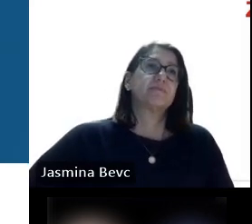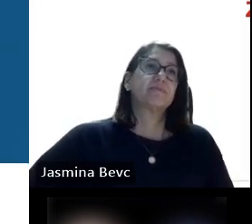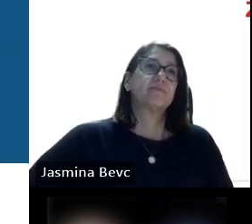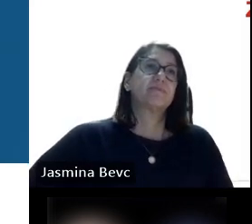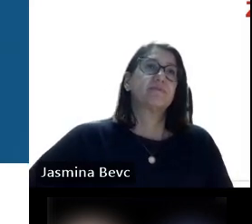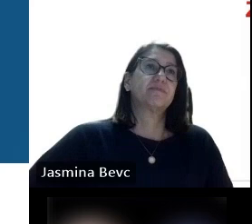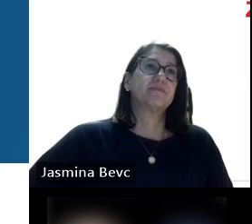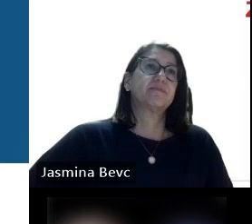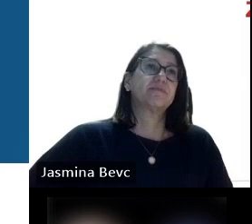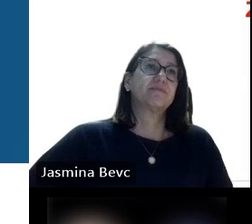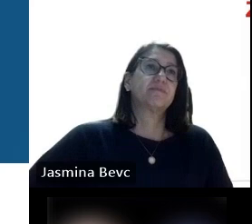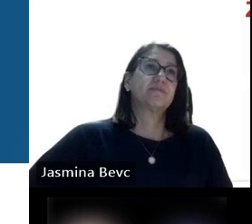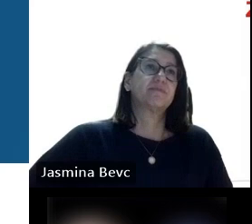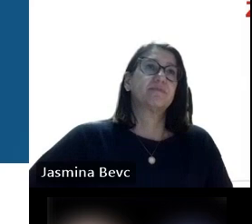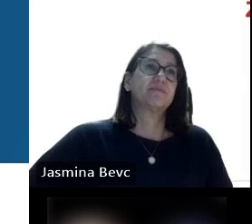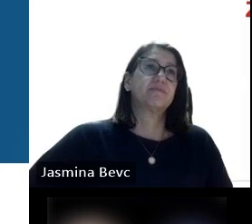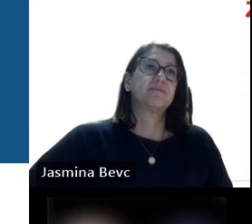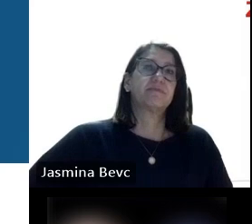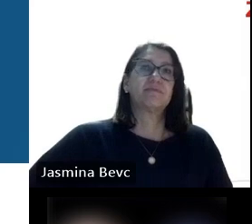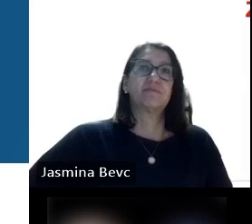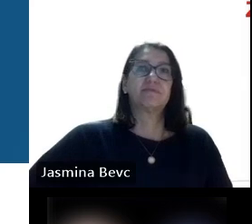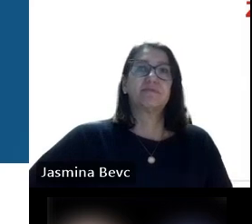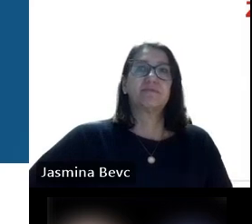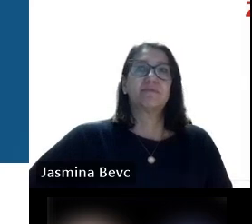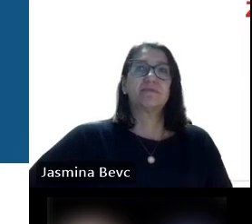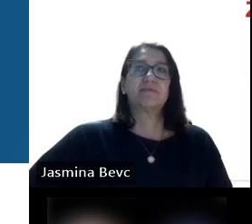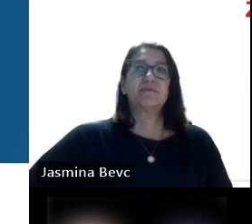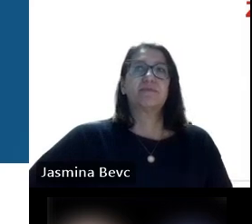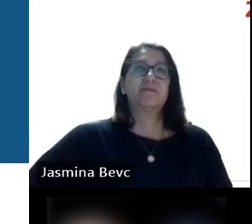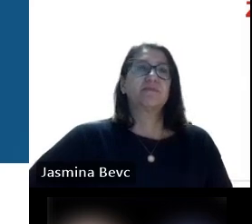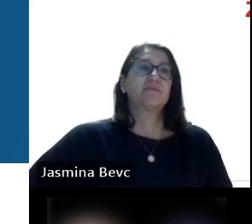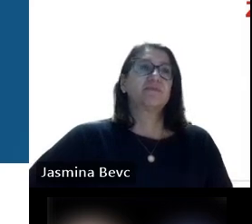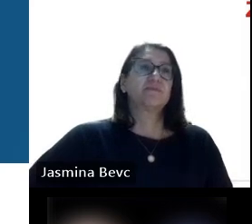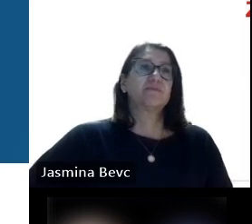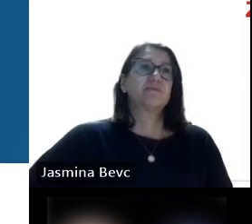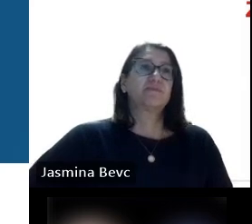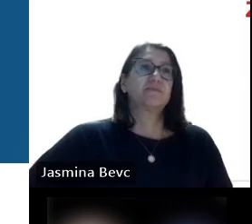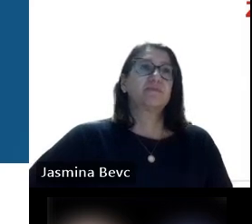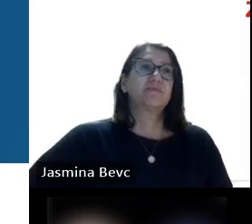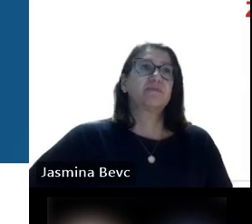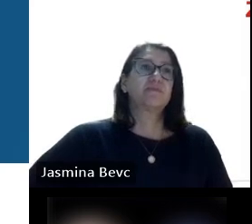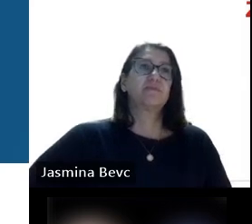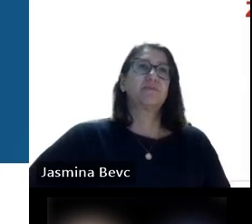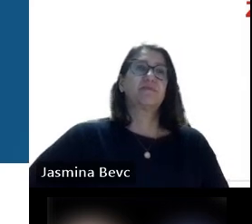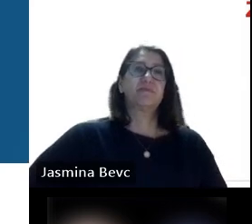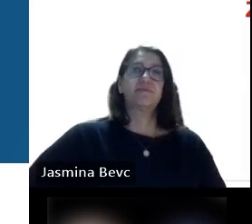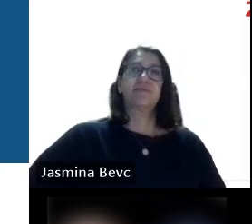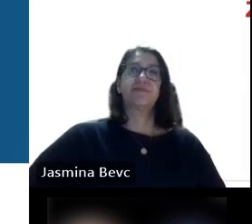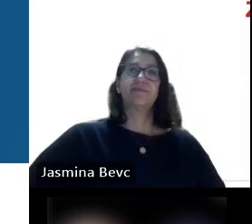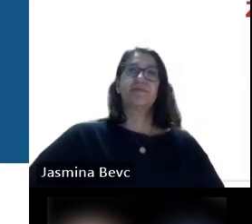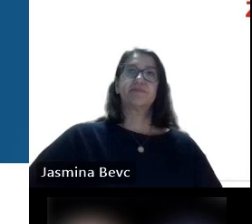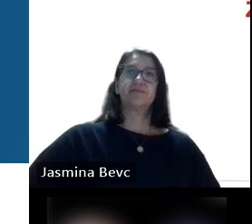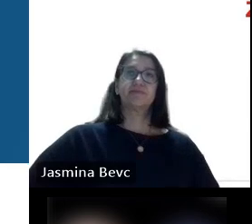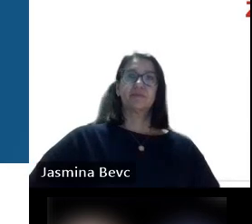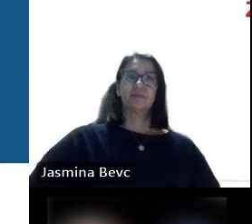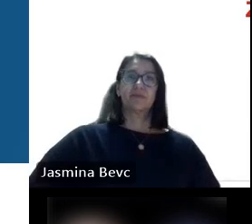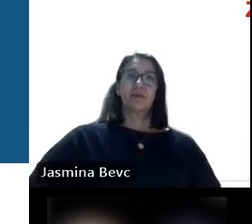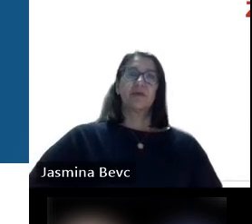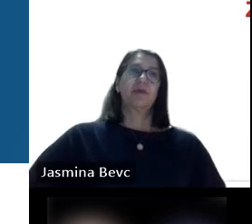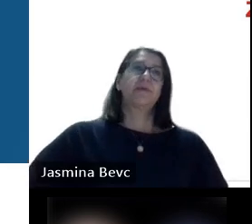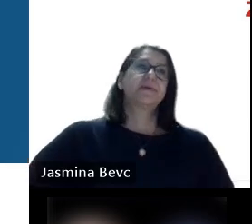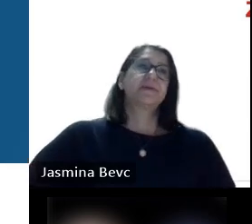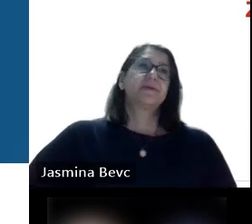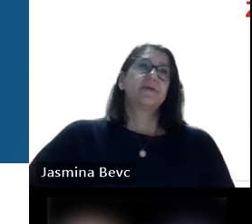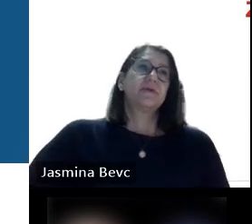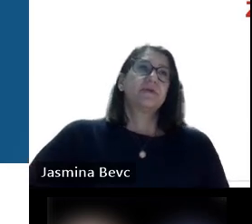rekel, izpostavljen vir pri del toplotne črpalke, je nekako dimenzioniran tja nekako na 50